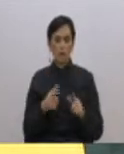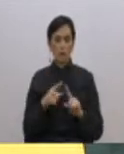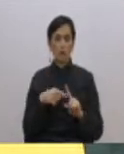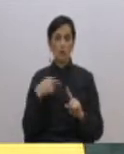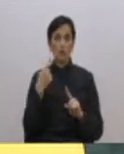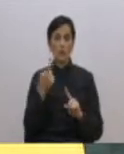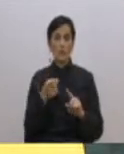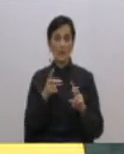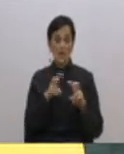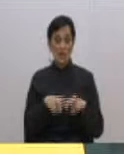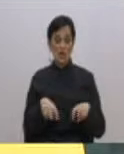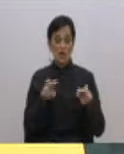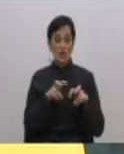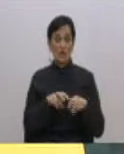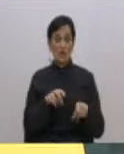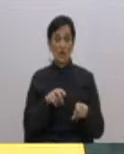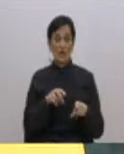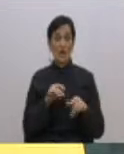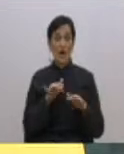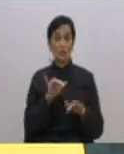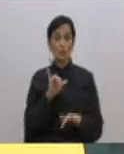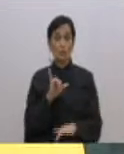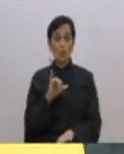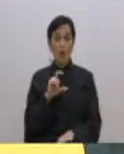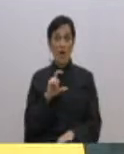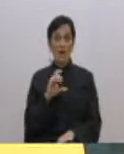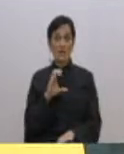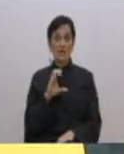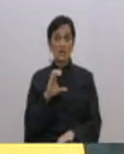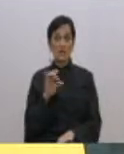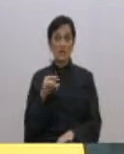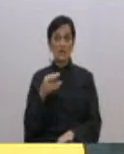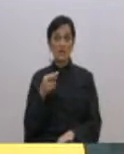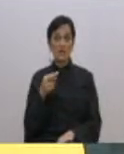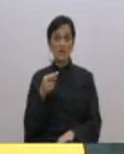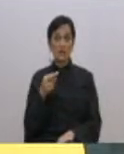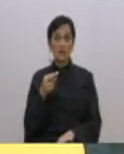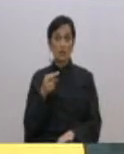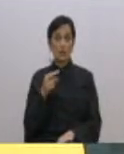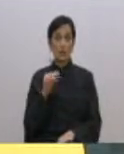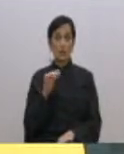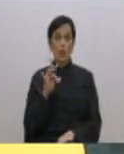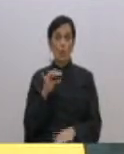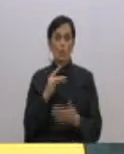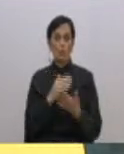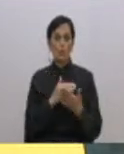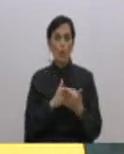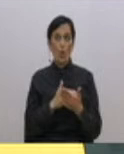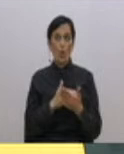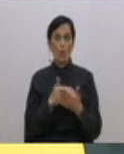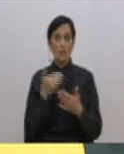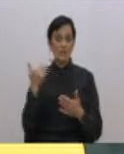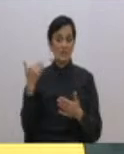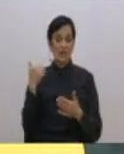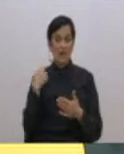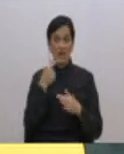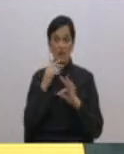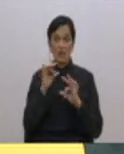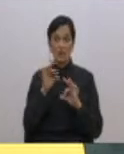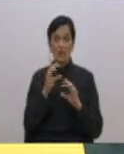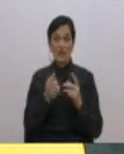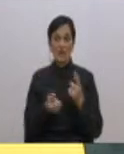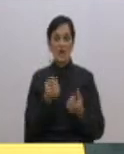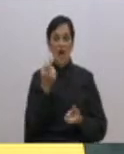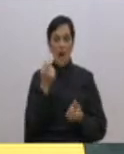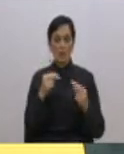am culevam, romelița, ați arma USAID-im, imor program am romelița, randagi sahelet, gamu avlinit,